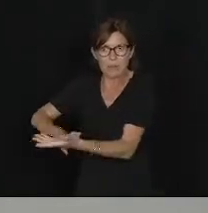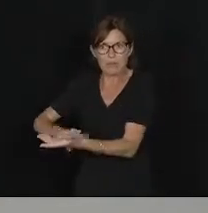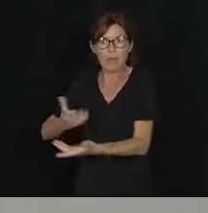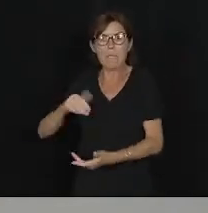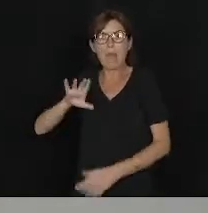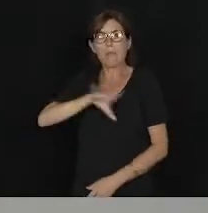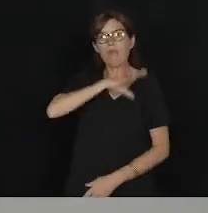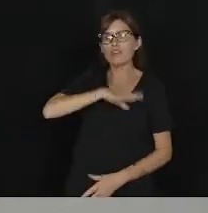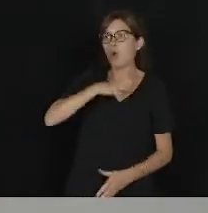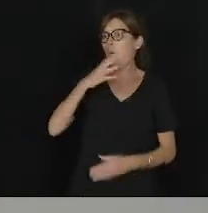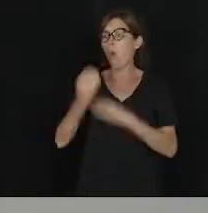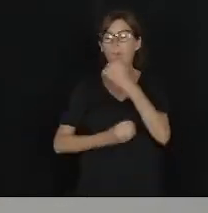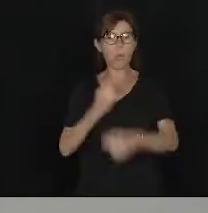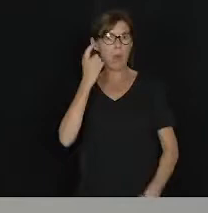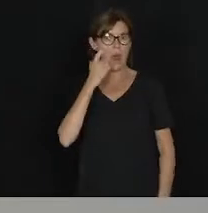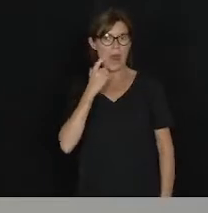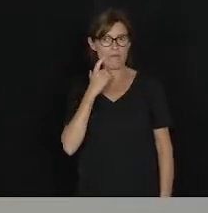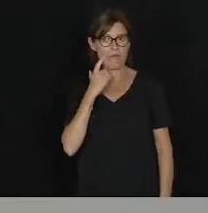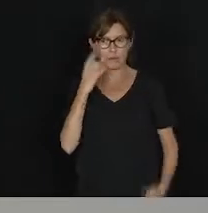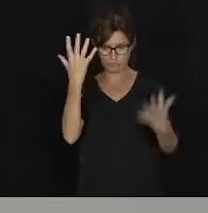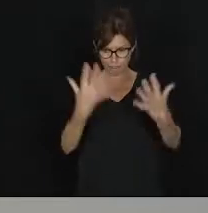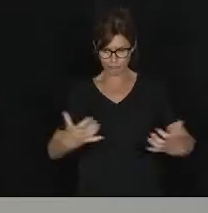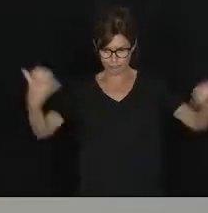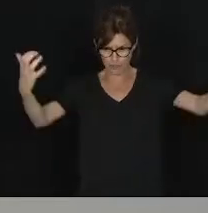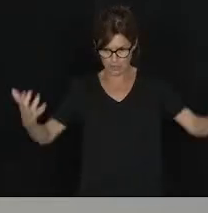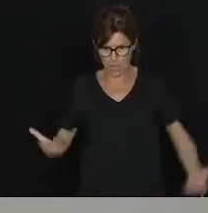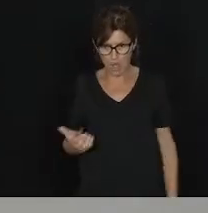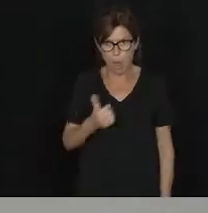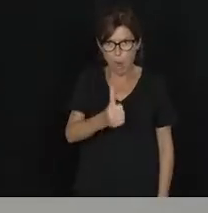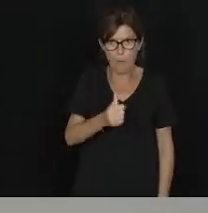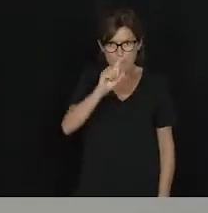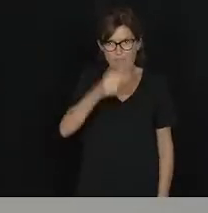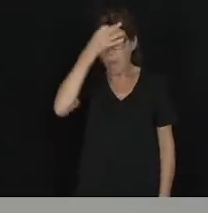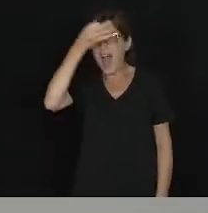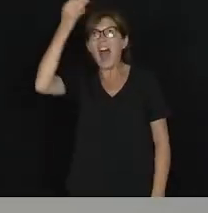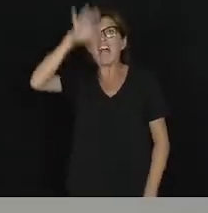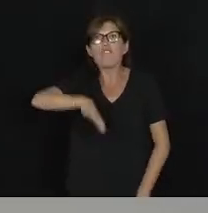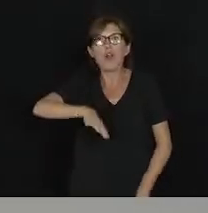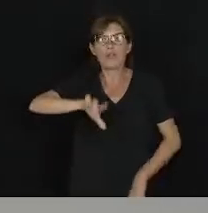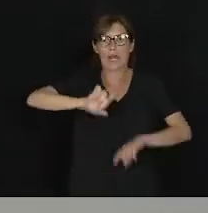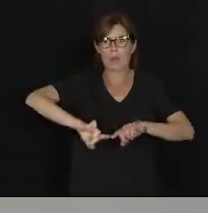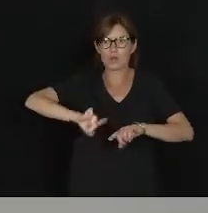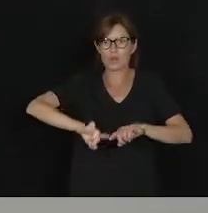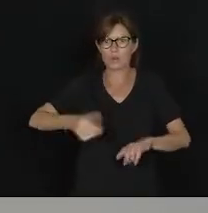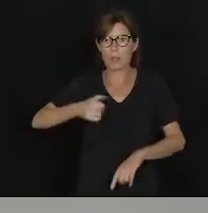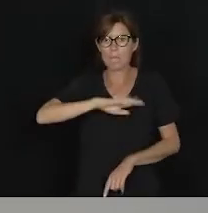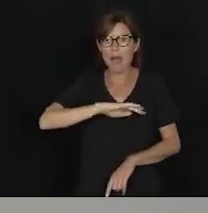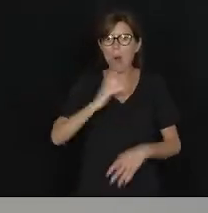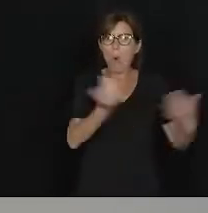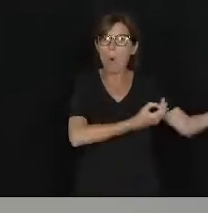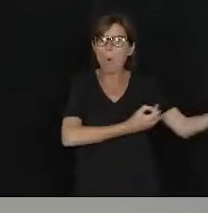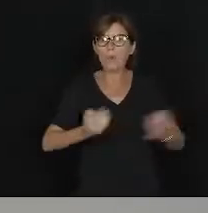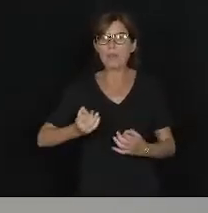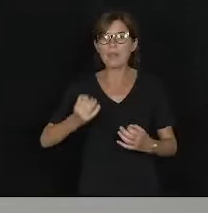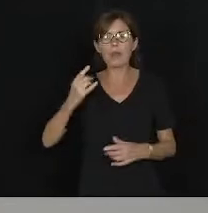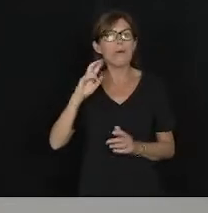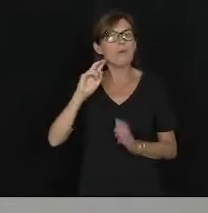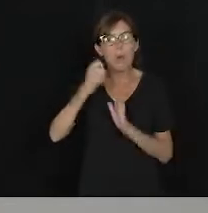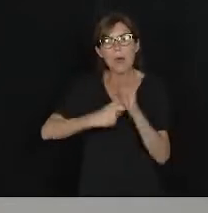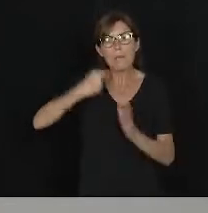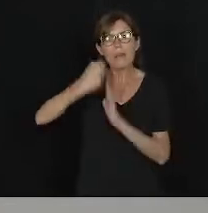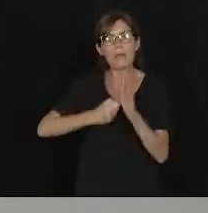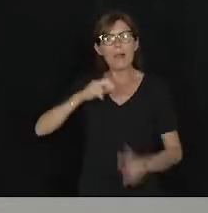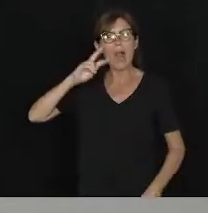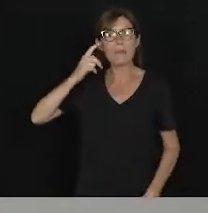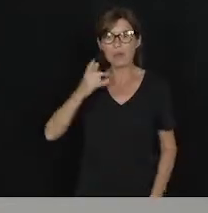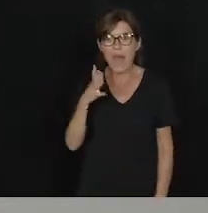acteurs, profs comme élèves, dès lors, à des impératifs d'invention, puisque toute routine est désormais impossible. Hein.